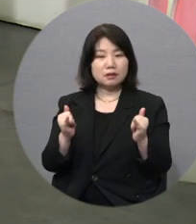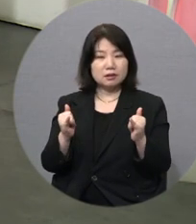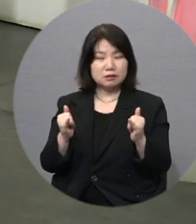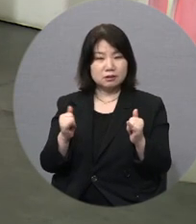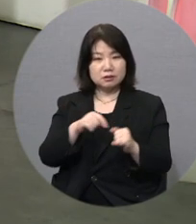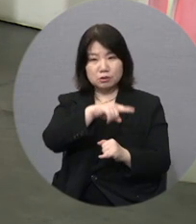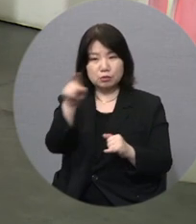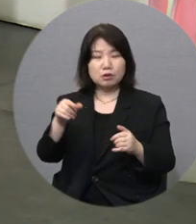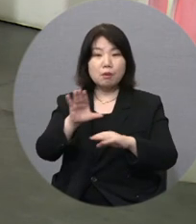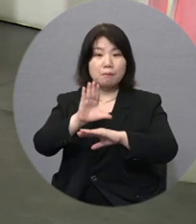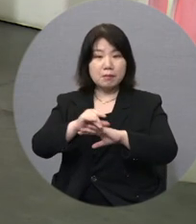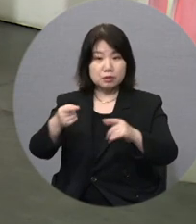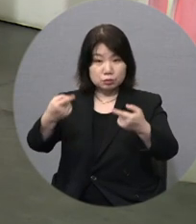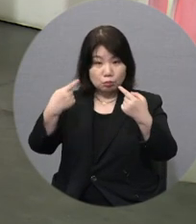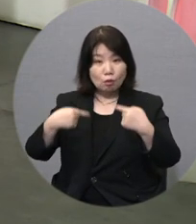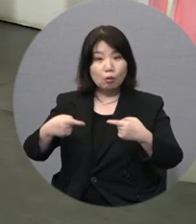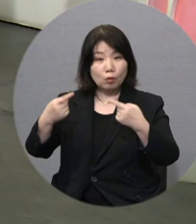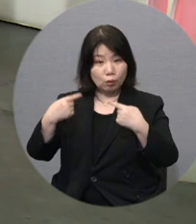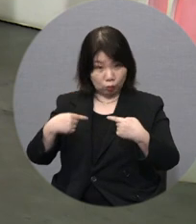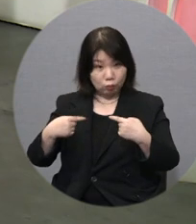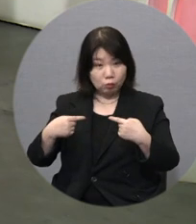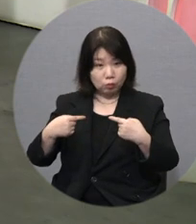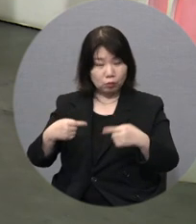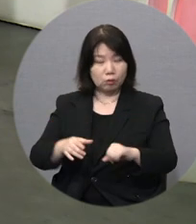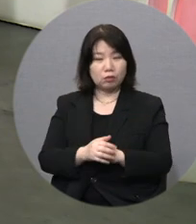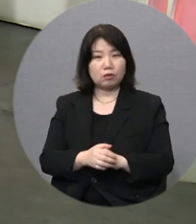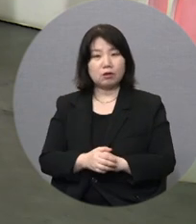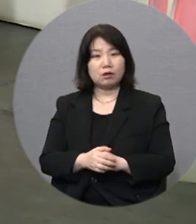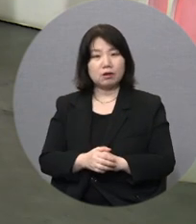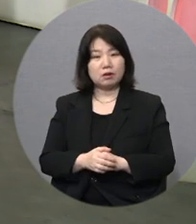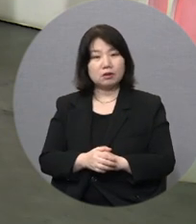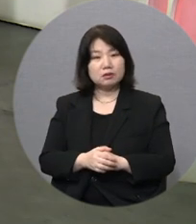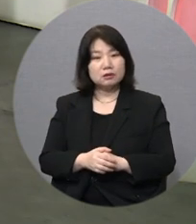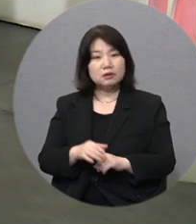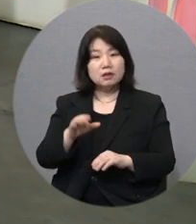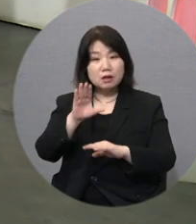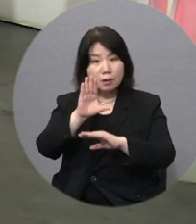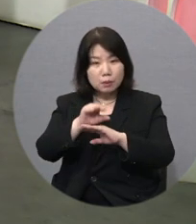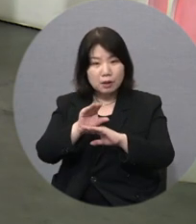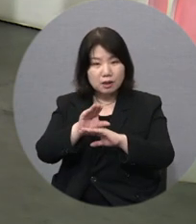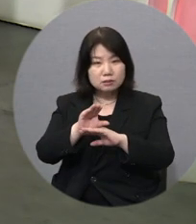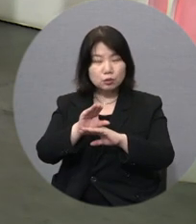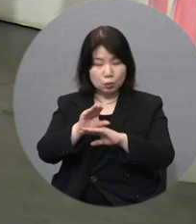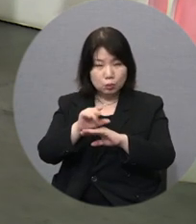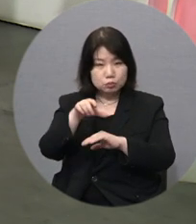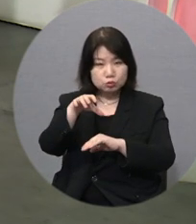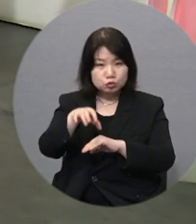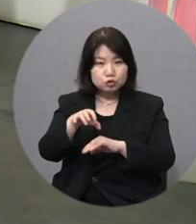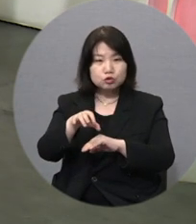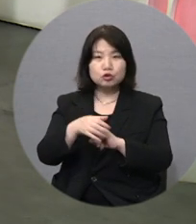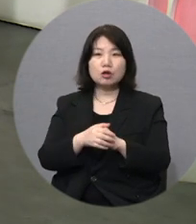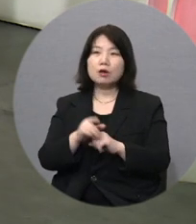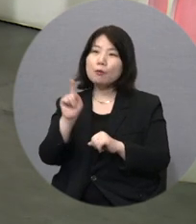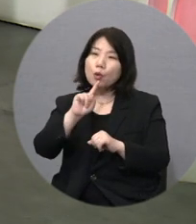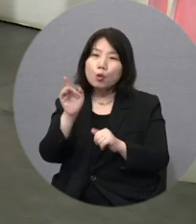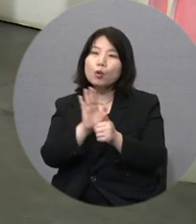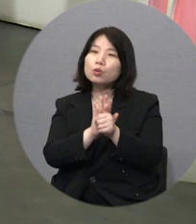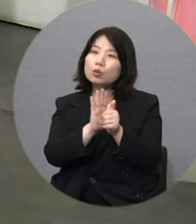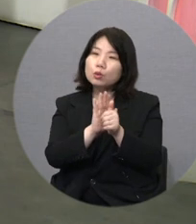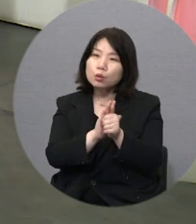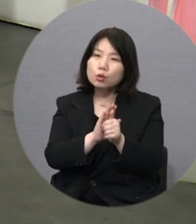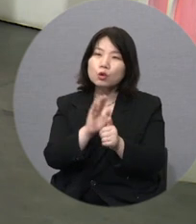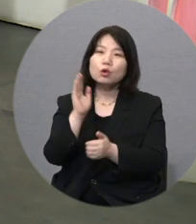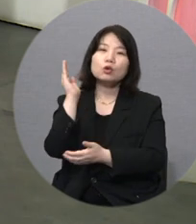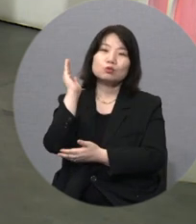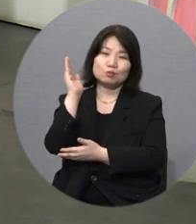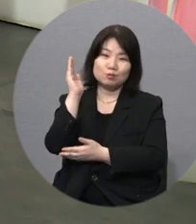그 방송 참여를 하시면서 노래 부르시고 하거든요 이런 언론이나 이런 우리 방송사가 어떻게 어떻게 해주셨으면 좋겠다 런 말씀 있으면 또